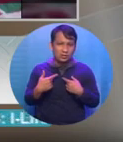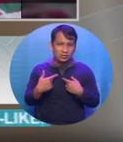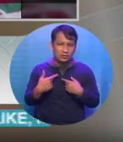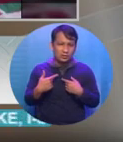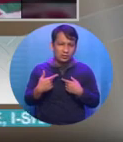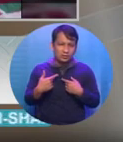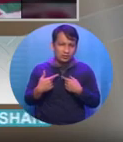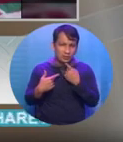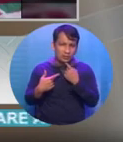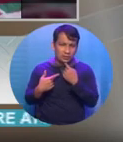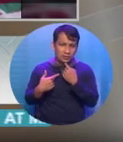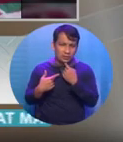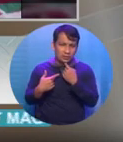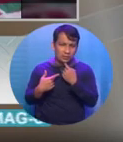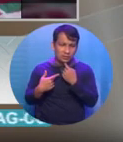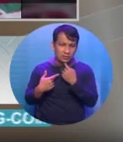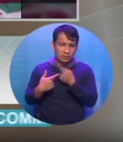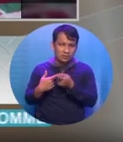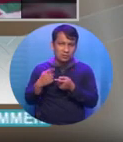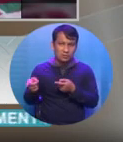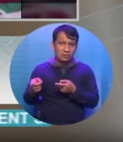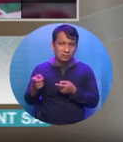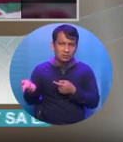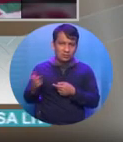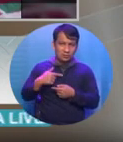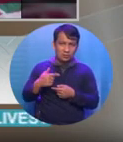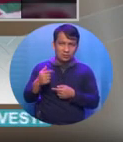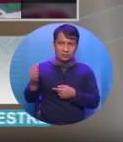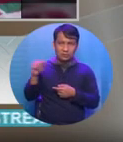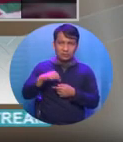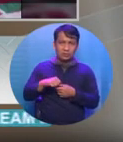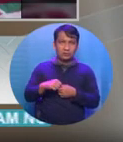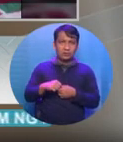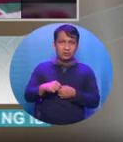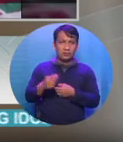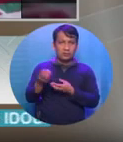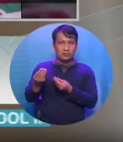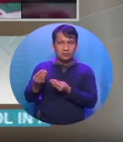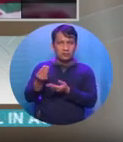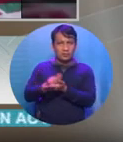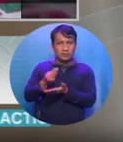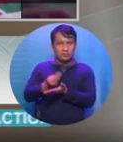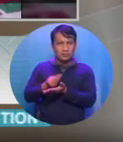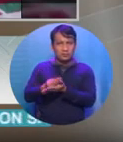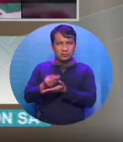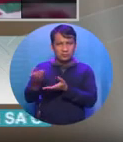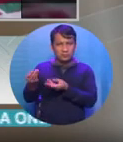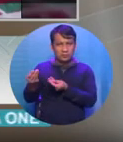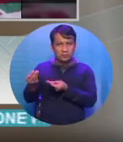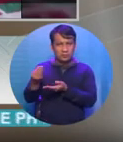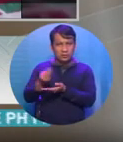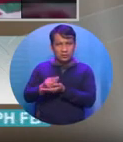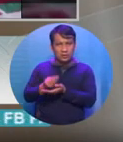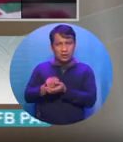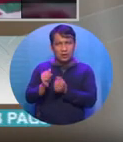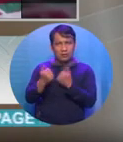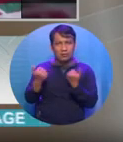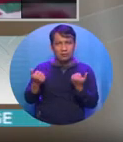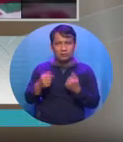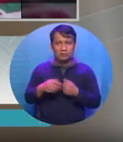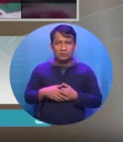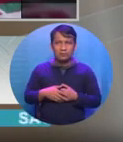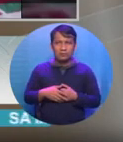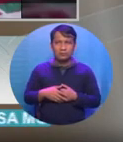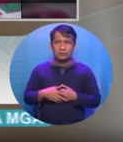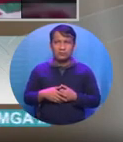akin, parang pinitirahan niya ako. Ganun. Pinipira. Magkano pang pera, sir, ang nakuha sa'yo? Hindi